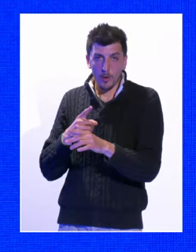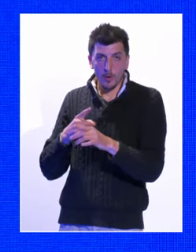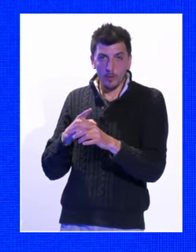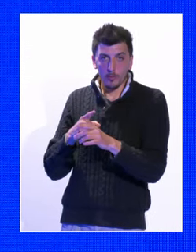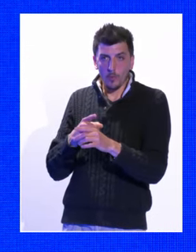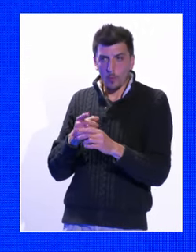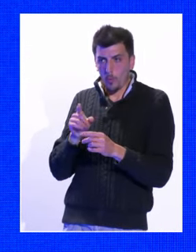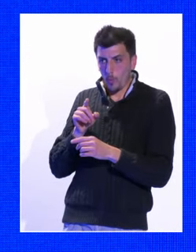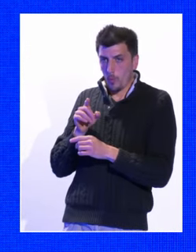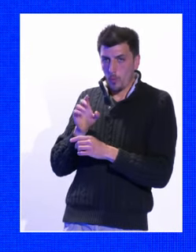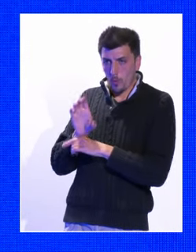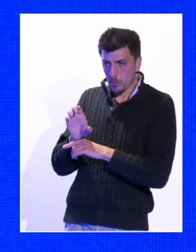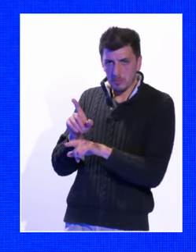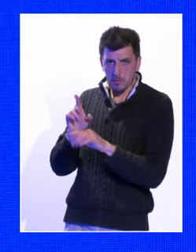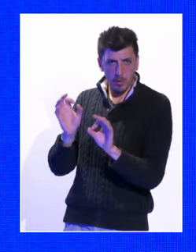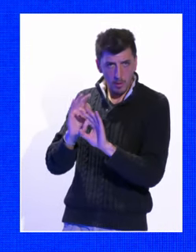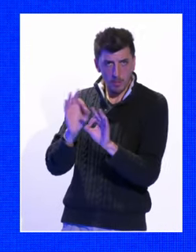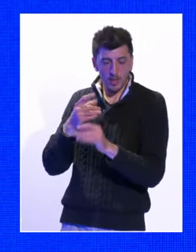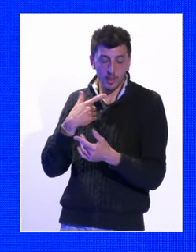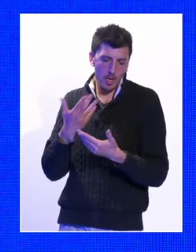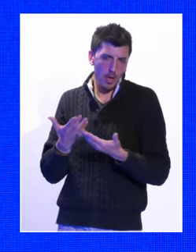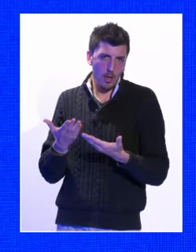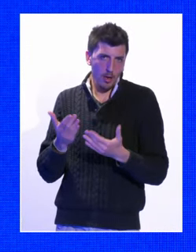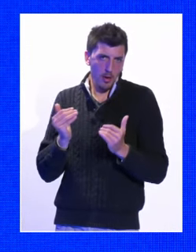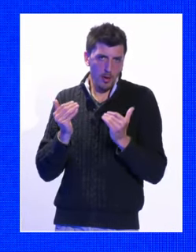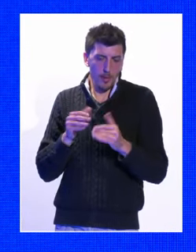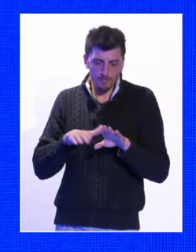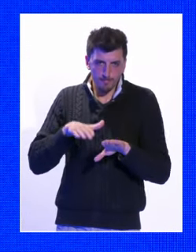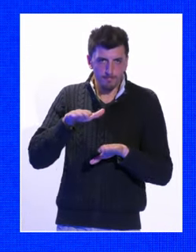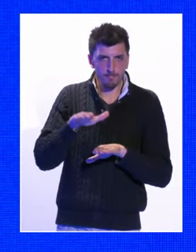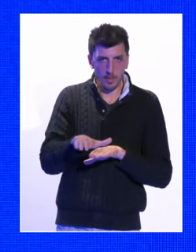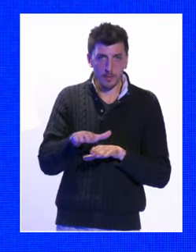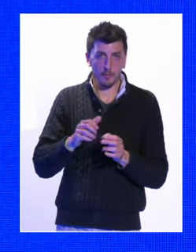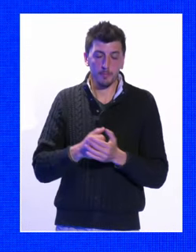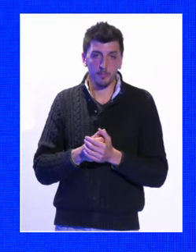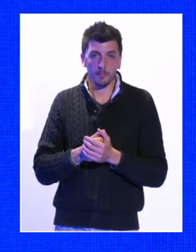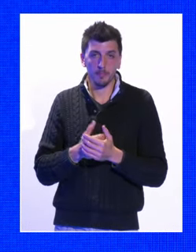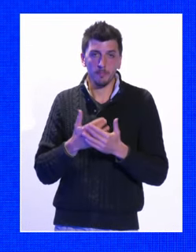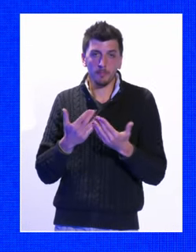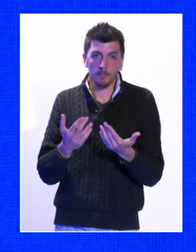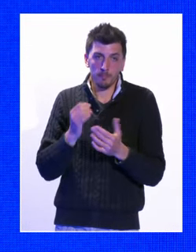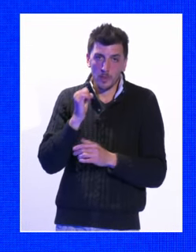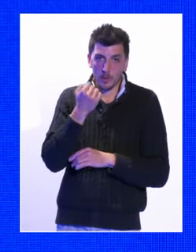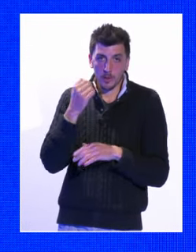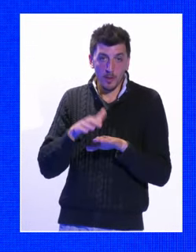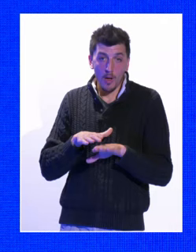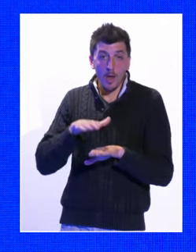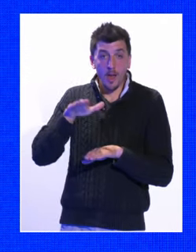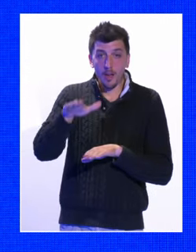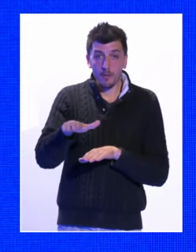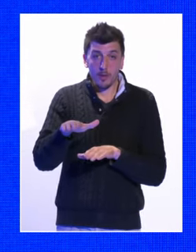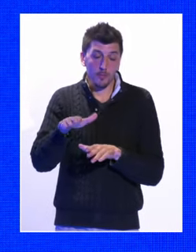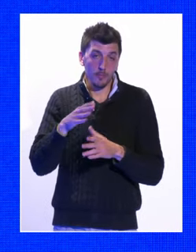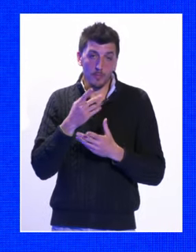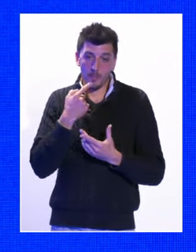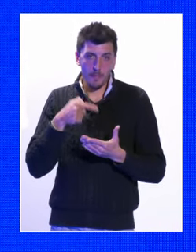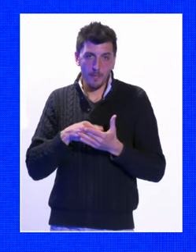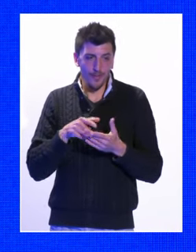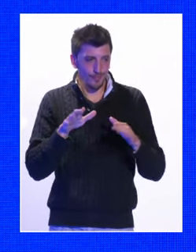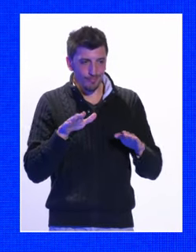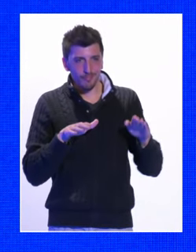regrette simplement que ce pas en avant d'un côté n'ait pas été équilibré par un pas en avant de l'autre.